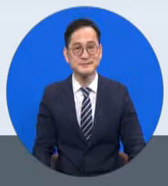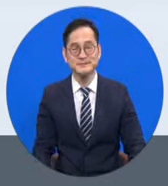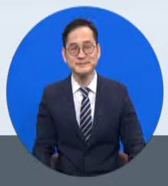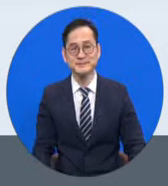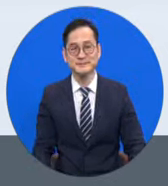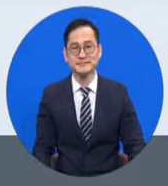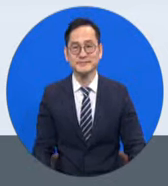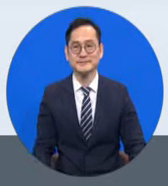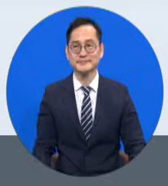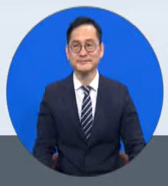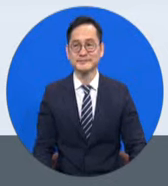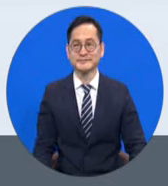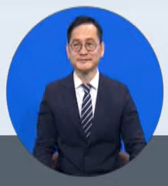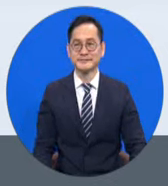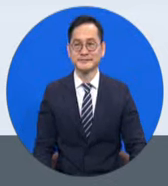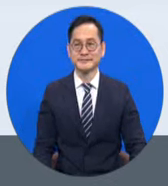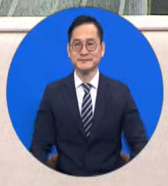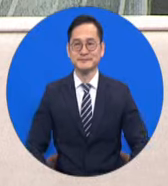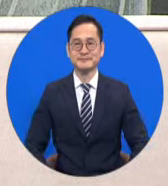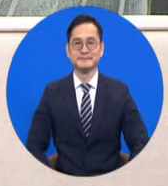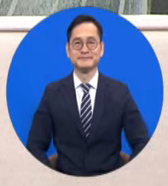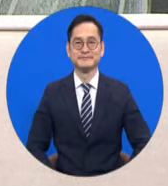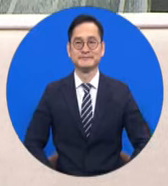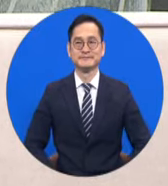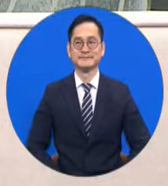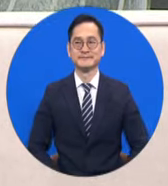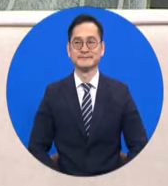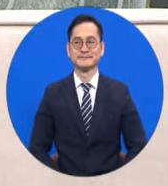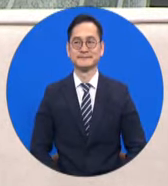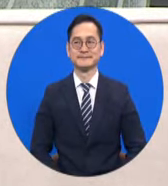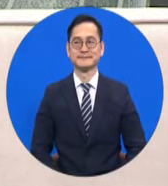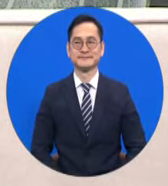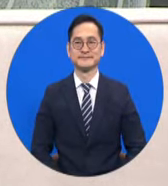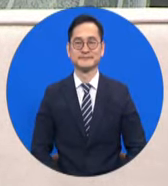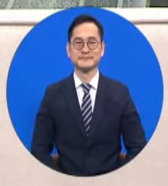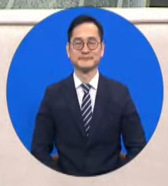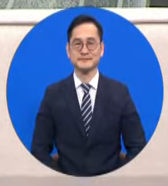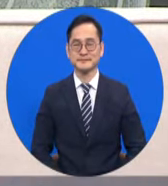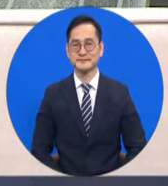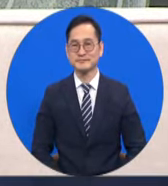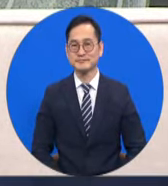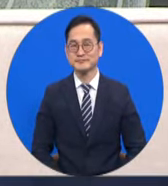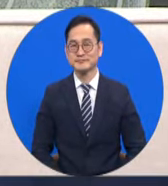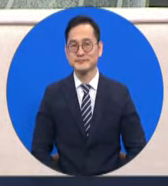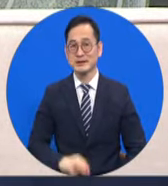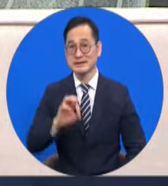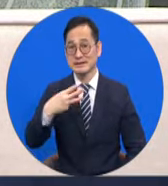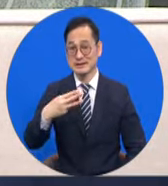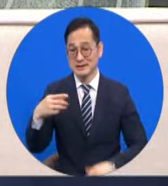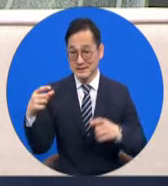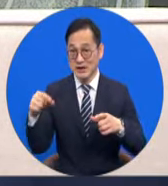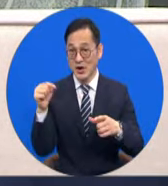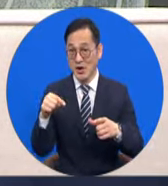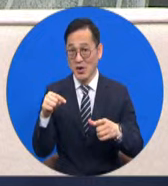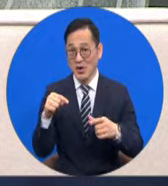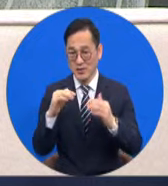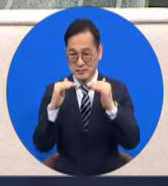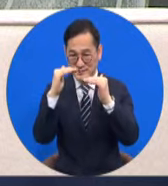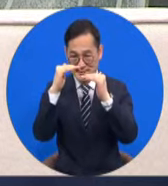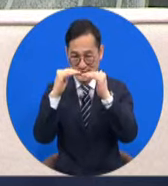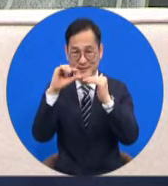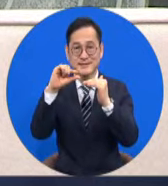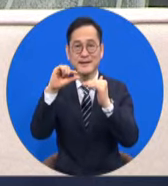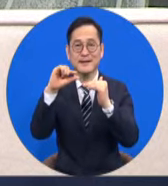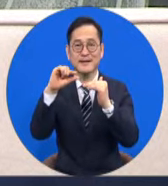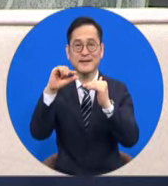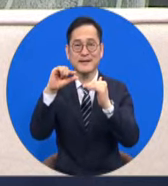그렇습니다. 실제로 보면은 오히려 이제 중성동 갑보다 을 지역이 훨씬 더 많이 붙어 있기 때문에